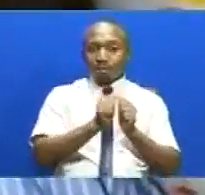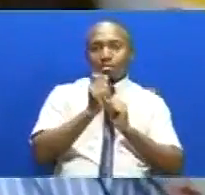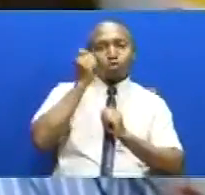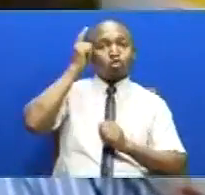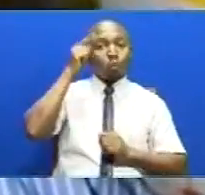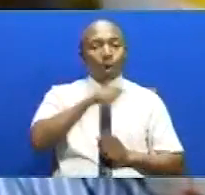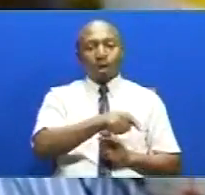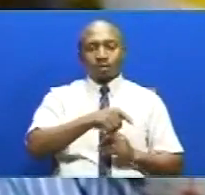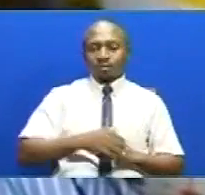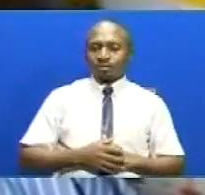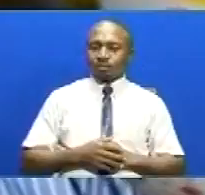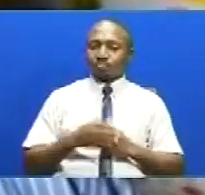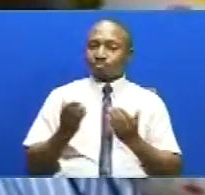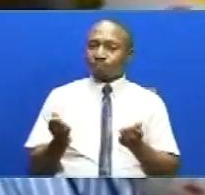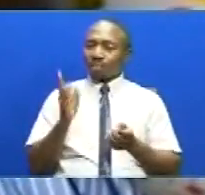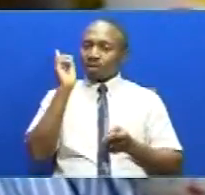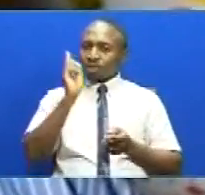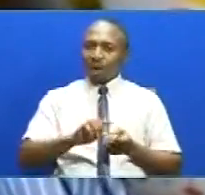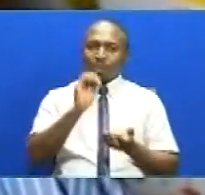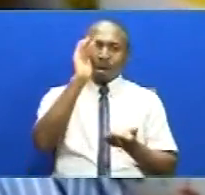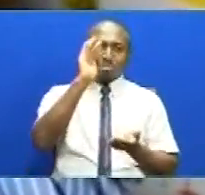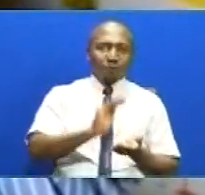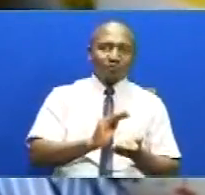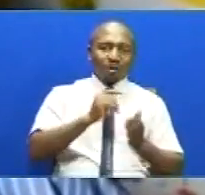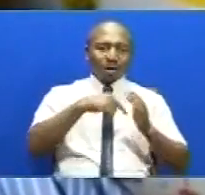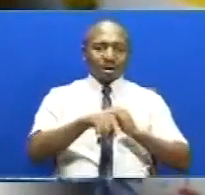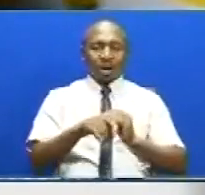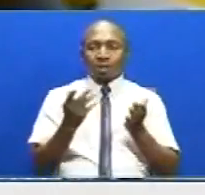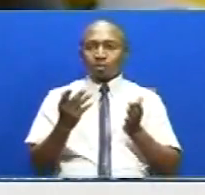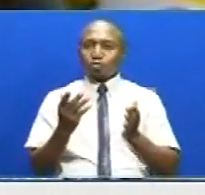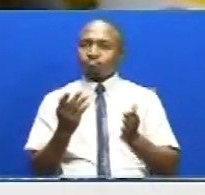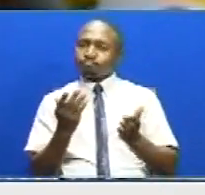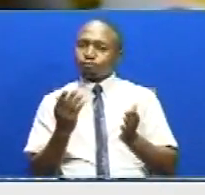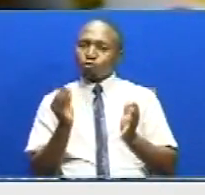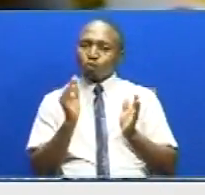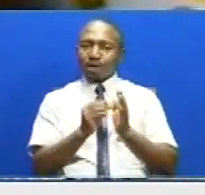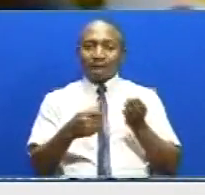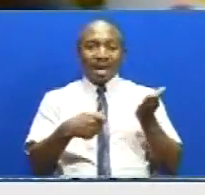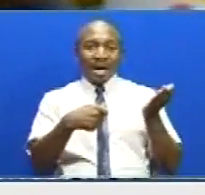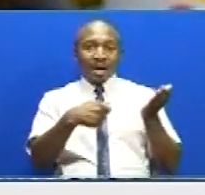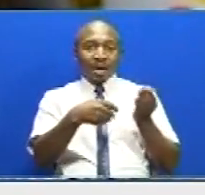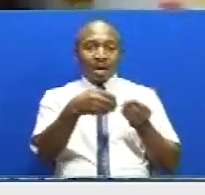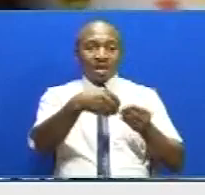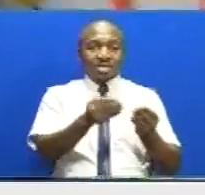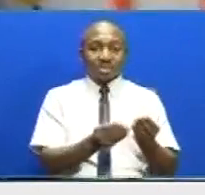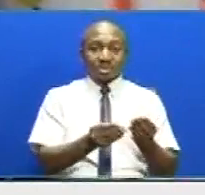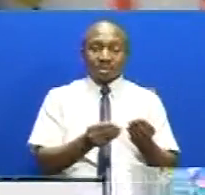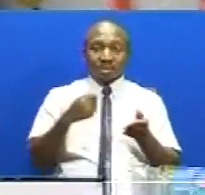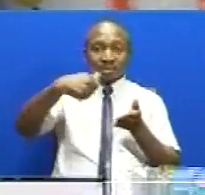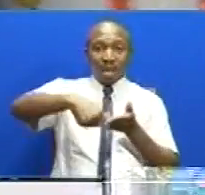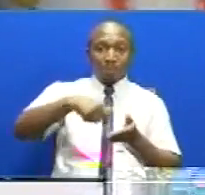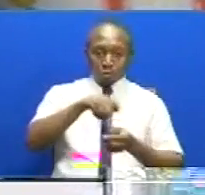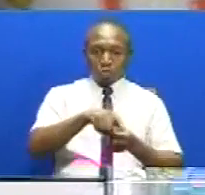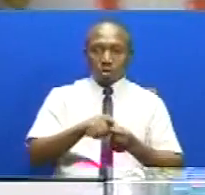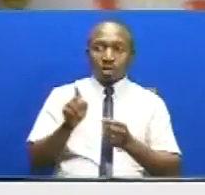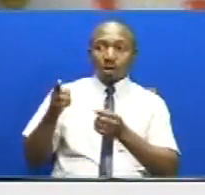Kuna mapungufu katika uwekaji wa zile risiti za stamp huko chochoroni